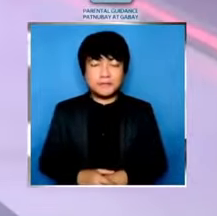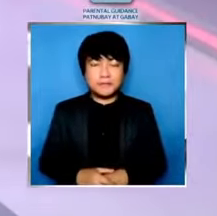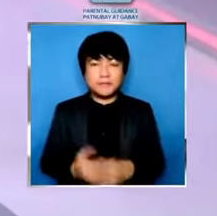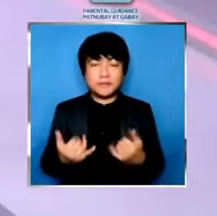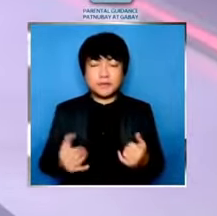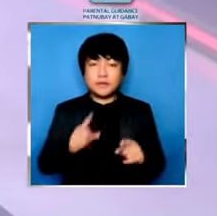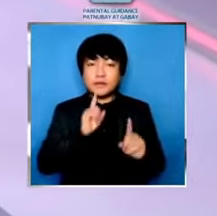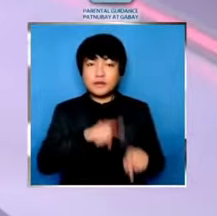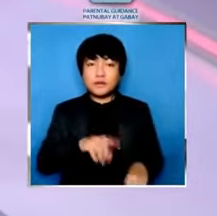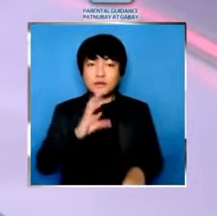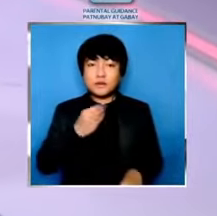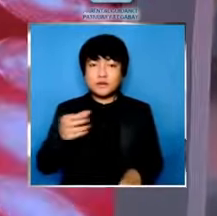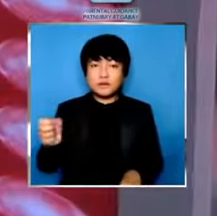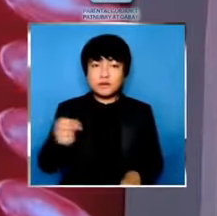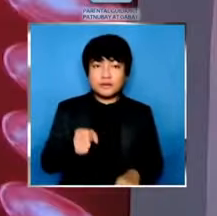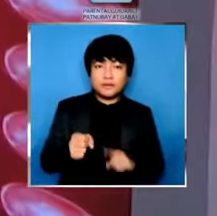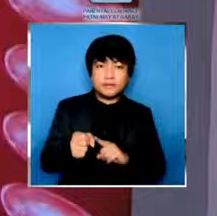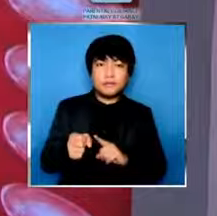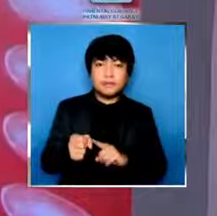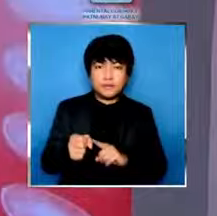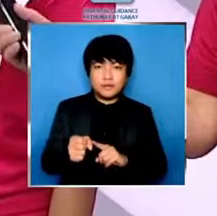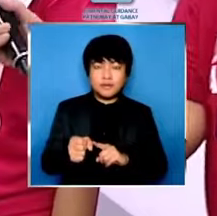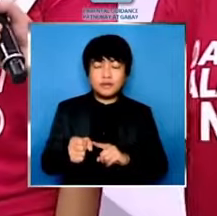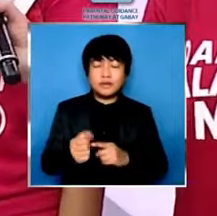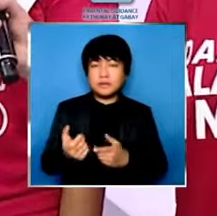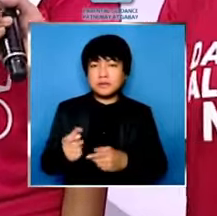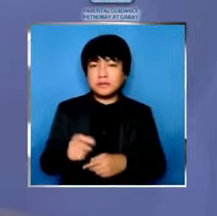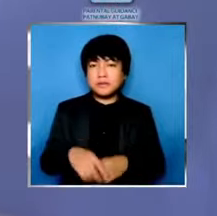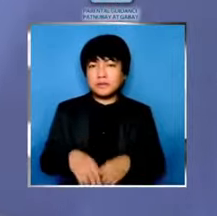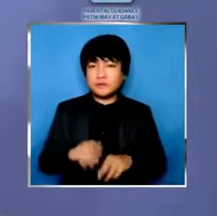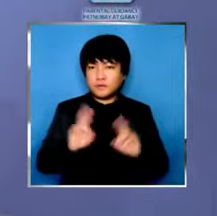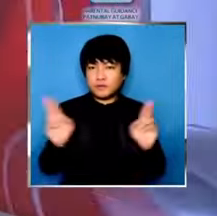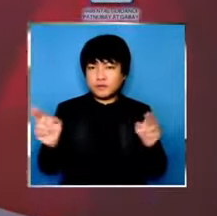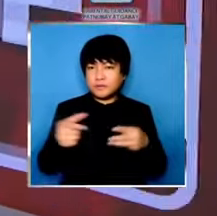si Jemmery. Yes. Patamdam, category please.